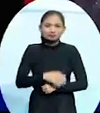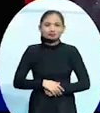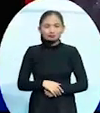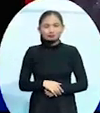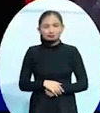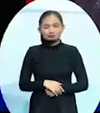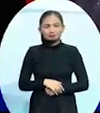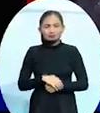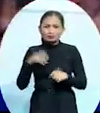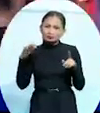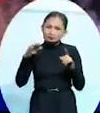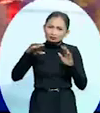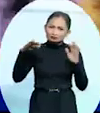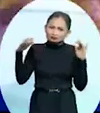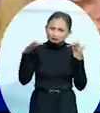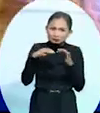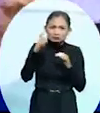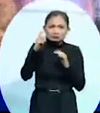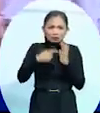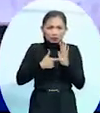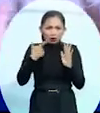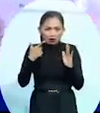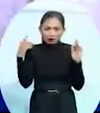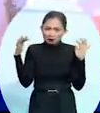9 mùa tổ chức, cuộc thi thu hút trên 40.000 sinh